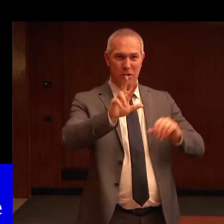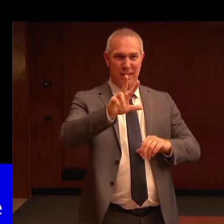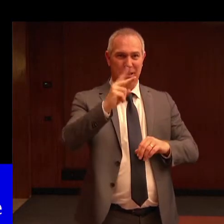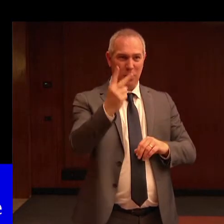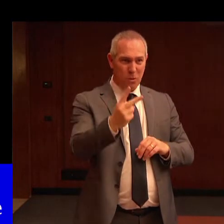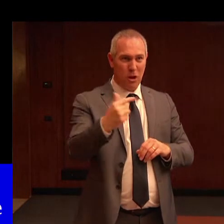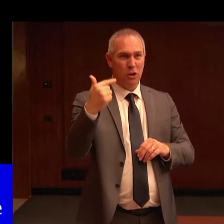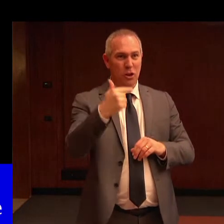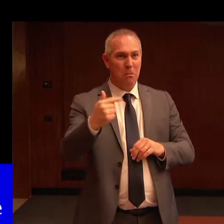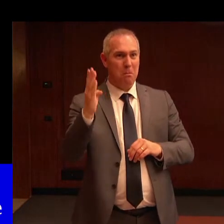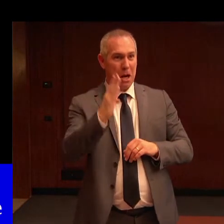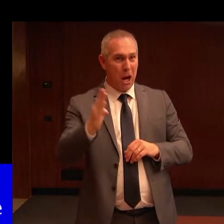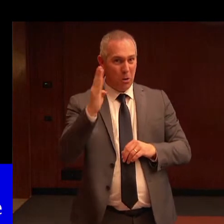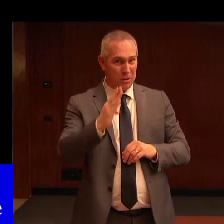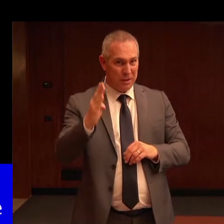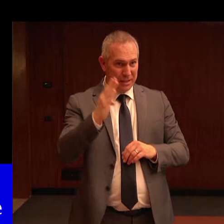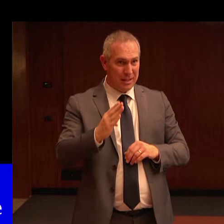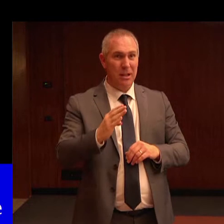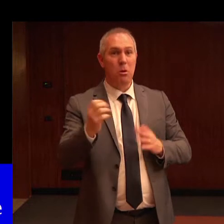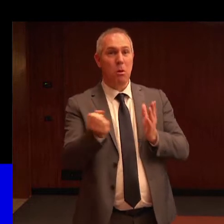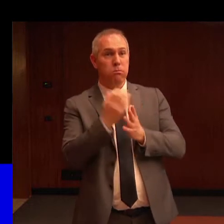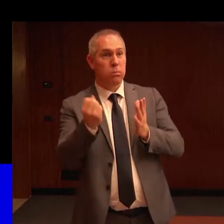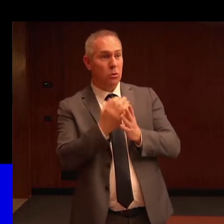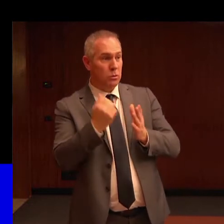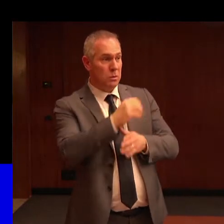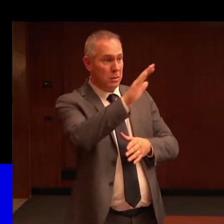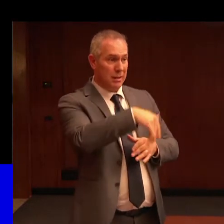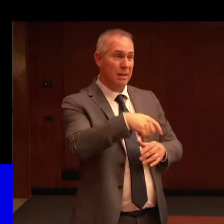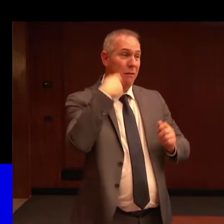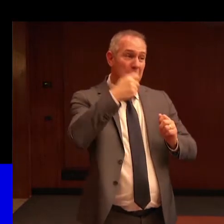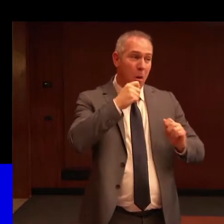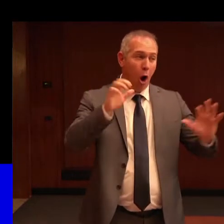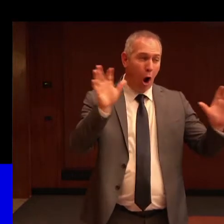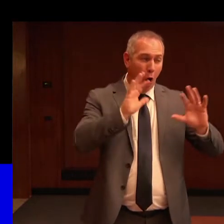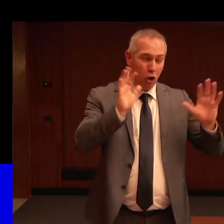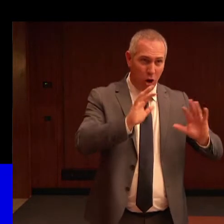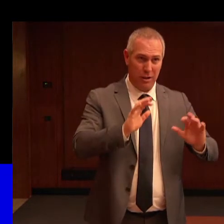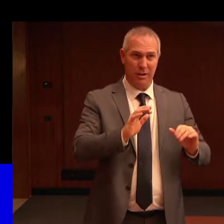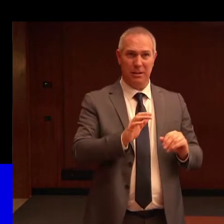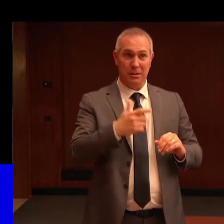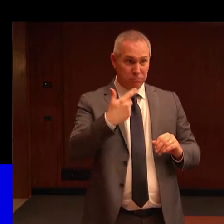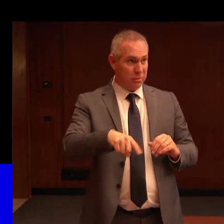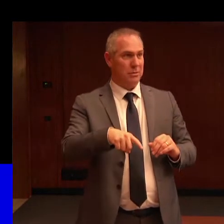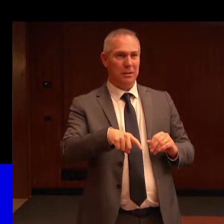Todd Browning, richiesto dalla produzione di fare un film horror, perché questa era la